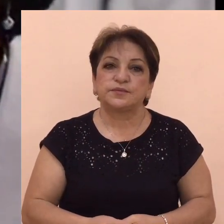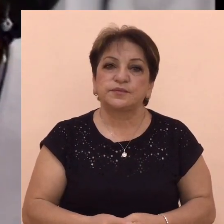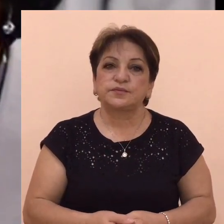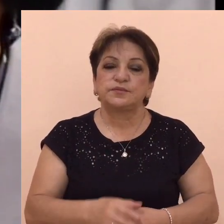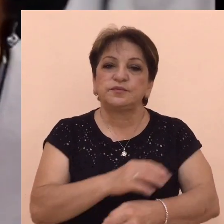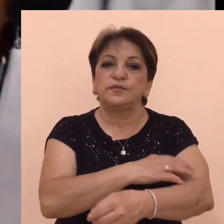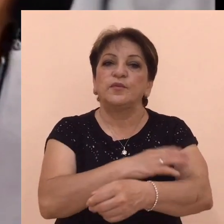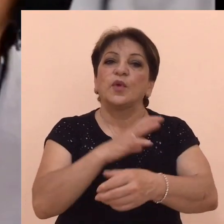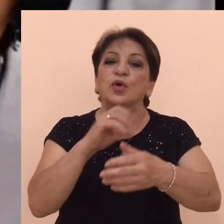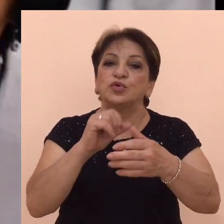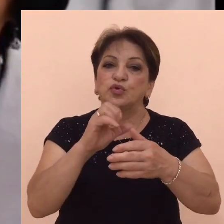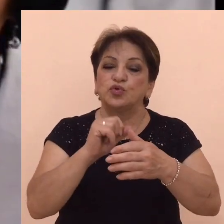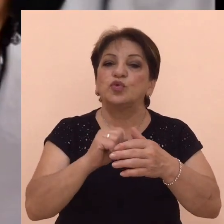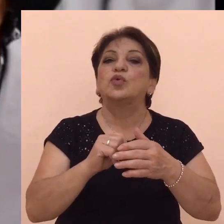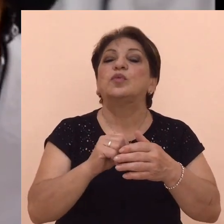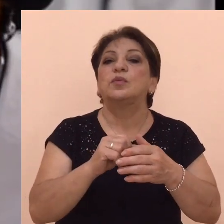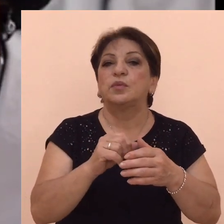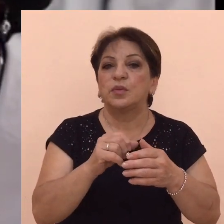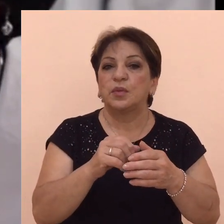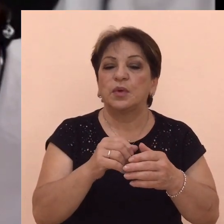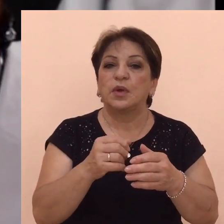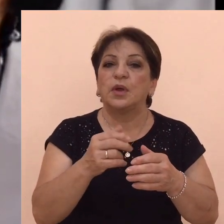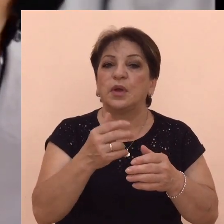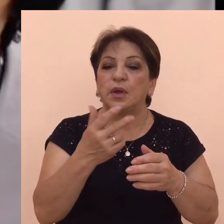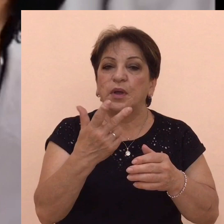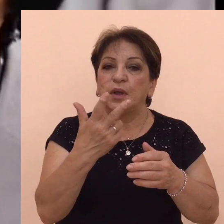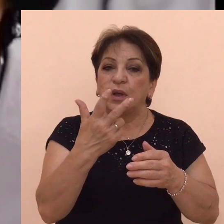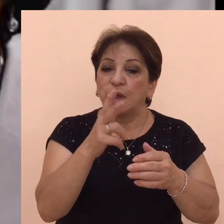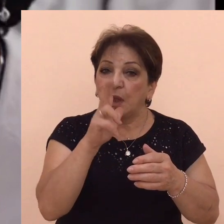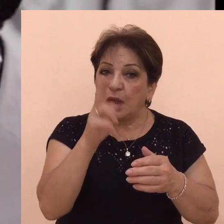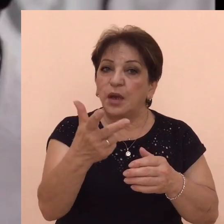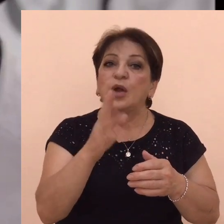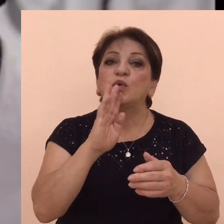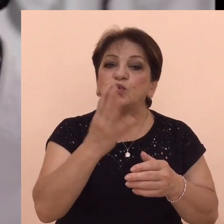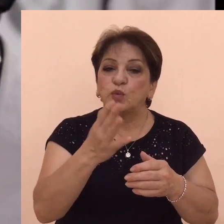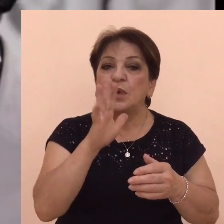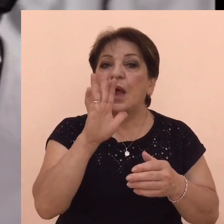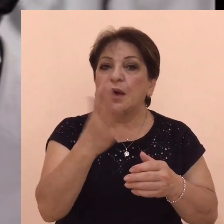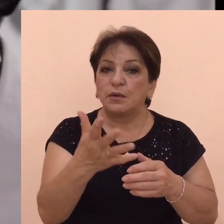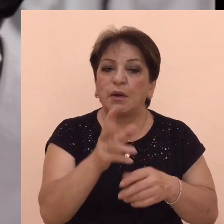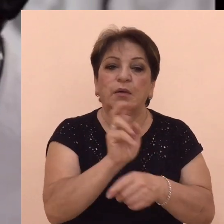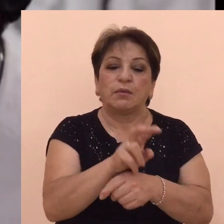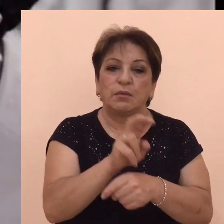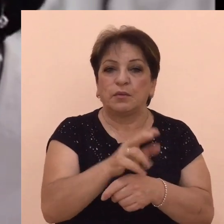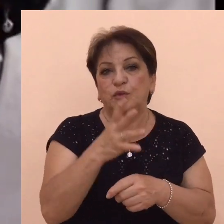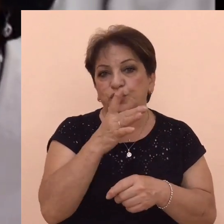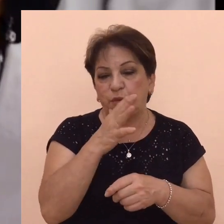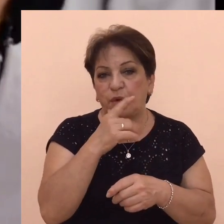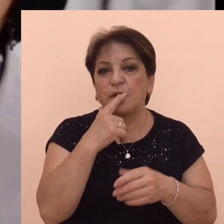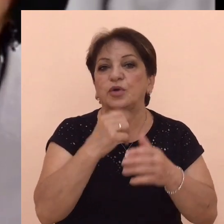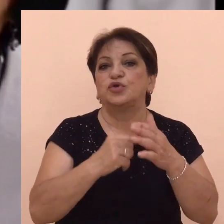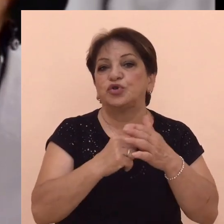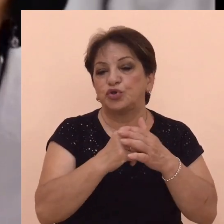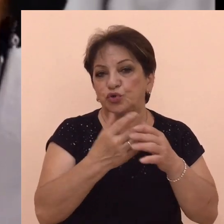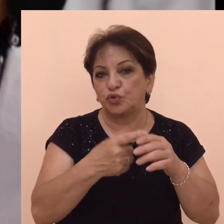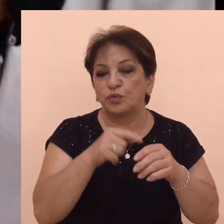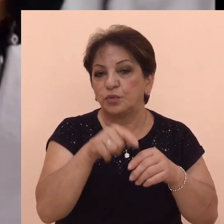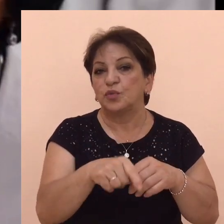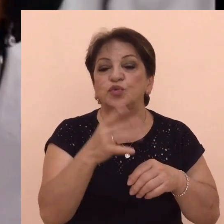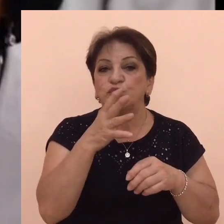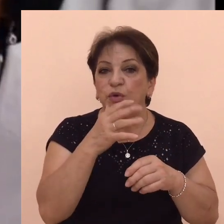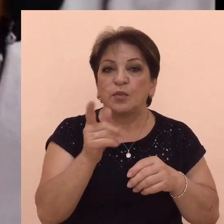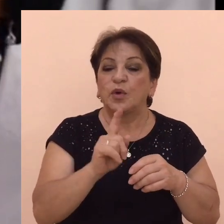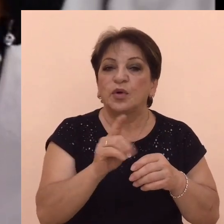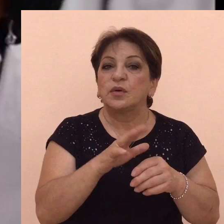Սարկերակային ճնշման չափում կատարվում է 3, 4 և 5 տարեկան երեխայի այցերի ժամանակ։ Այս սկրինինգի նպատակը